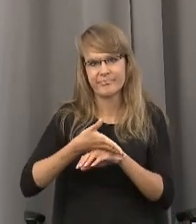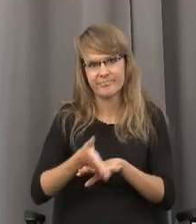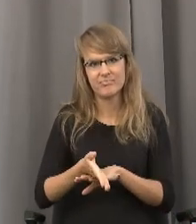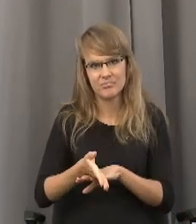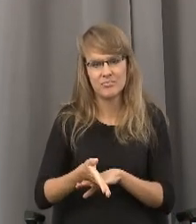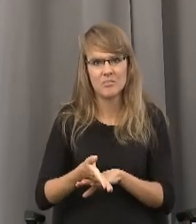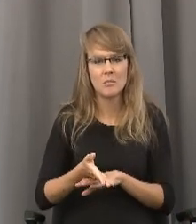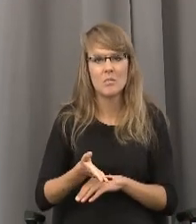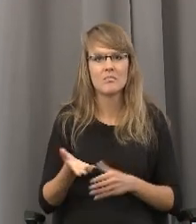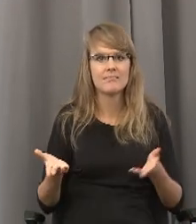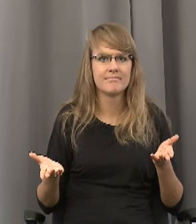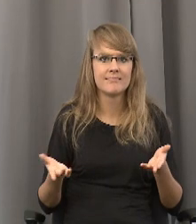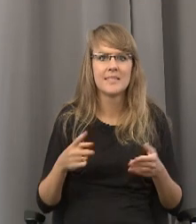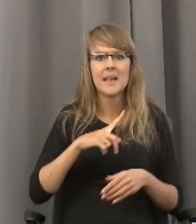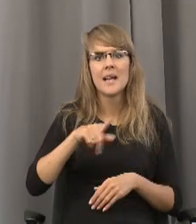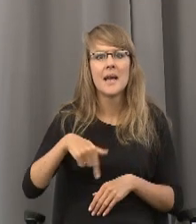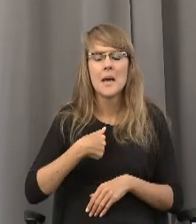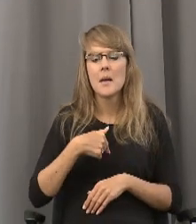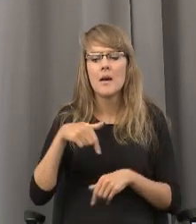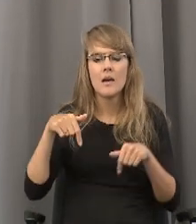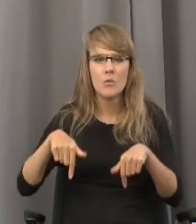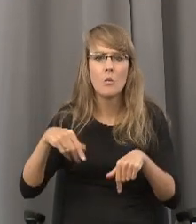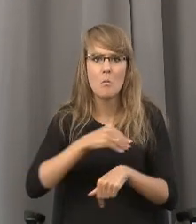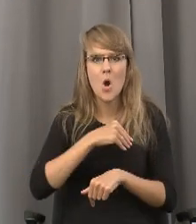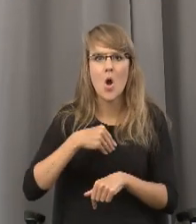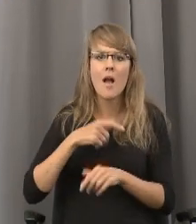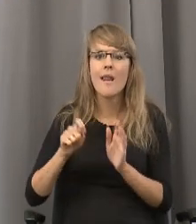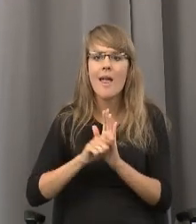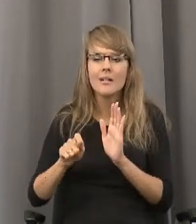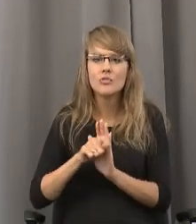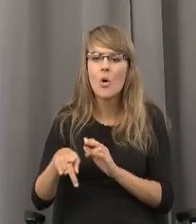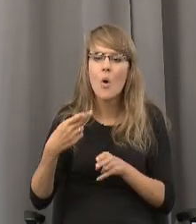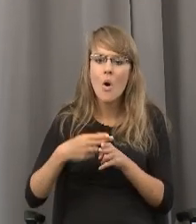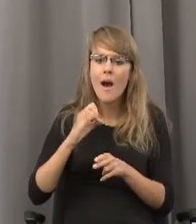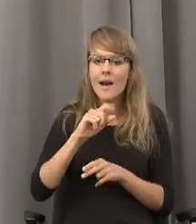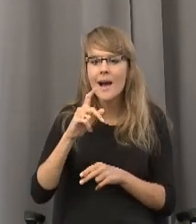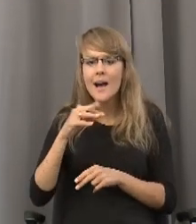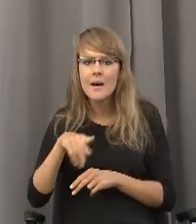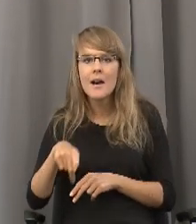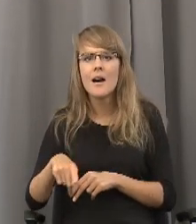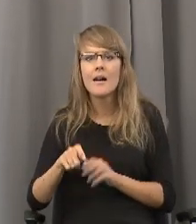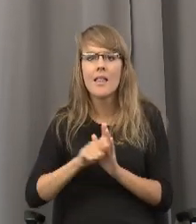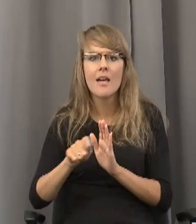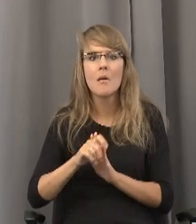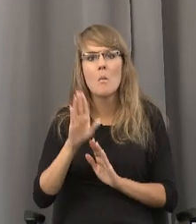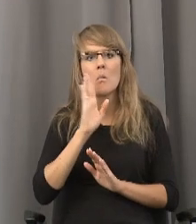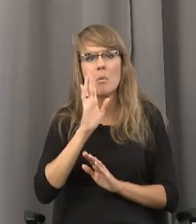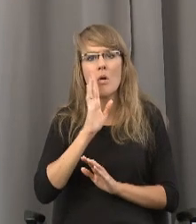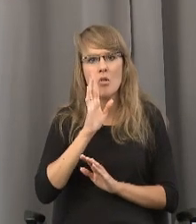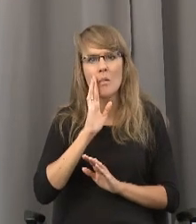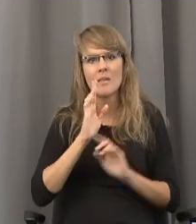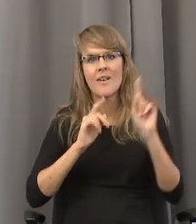Zjednoczonych, a mianowicie standardów leczenia zaburzeń zachowania w chorobie Alzheimera w roku